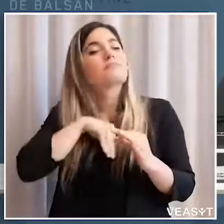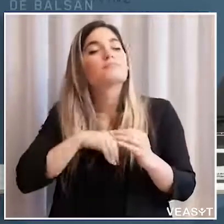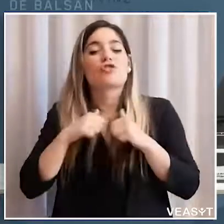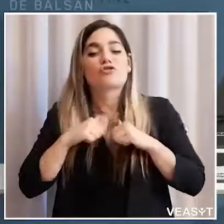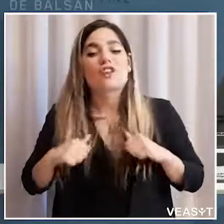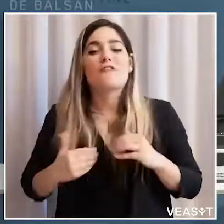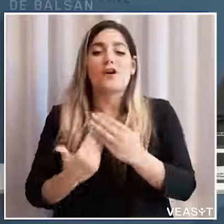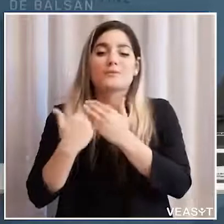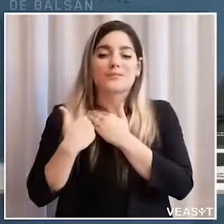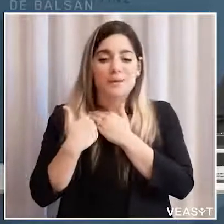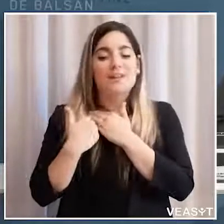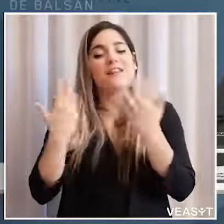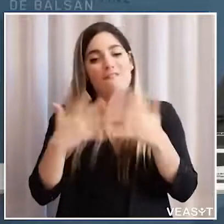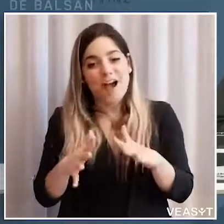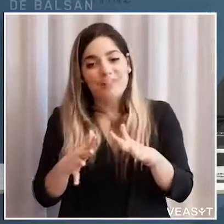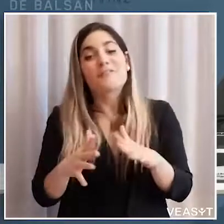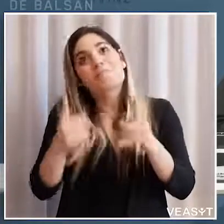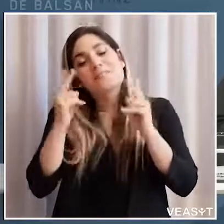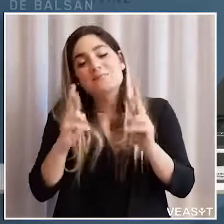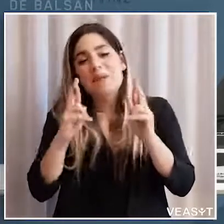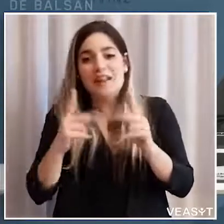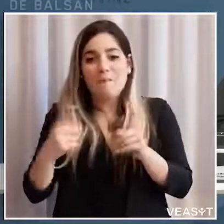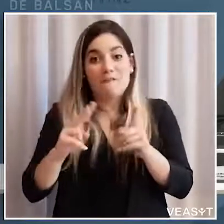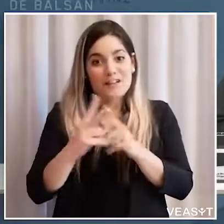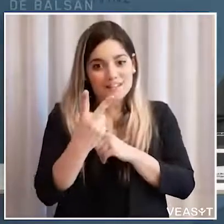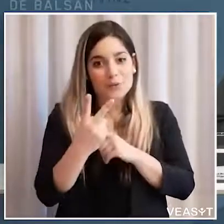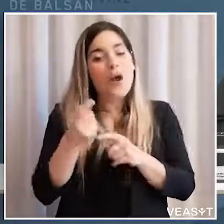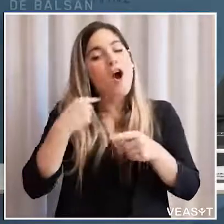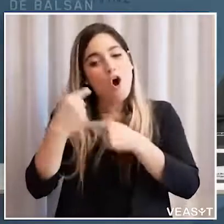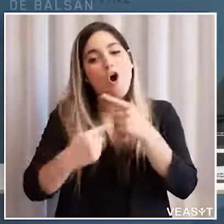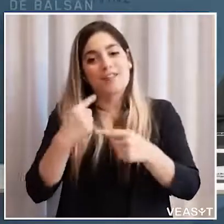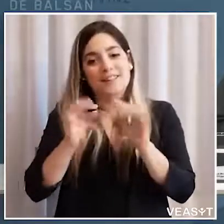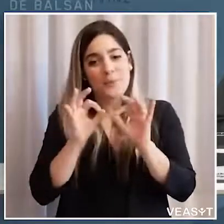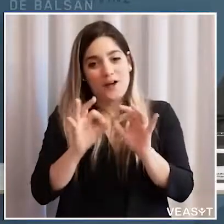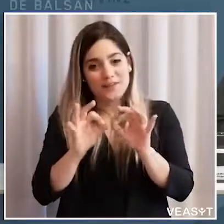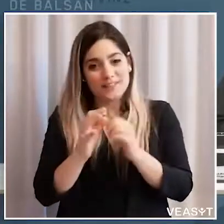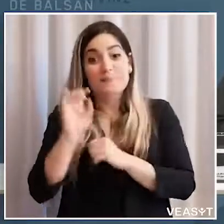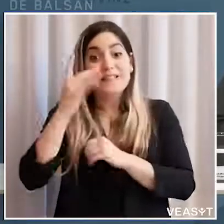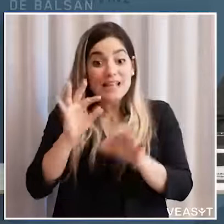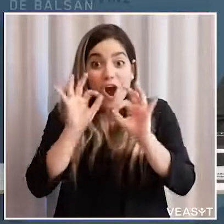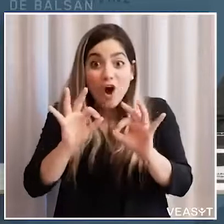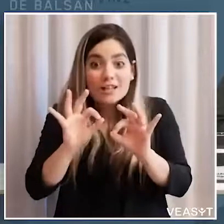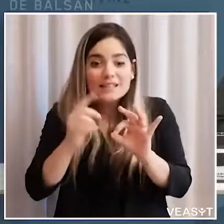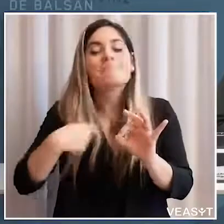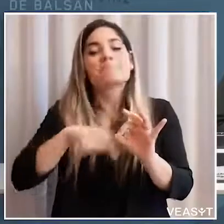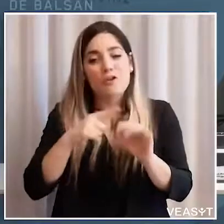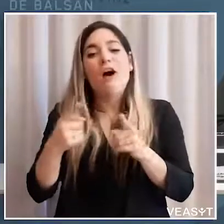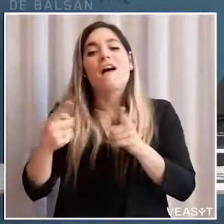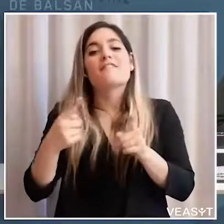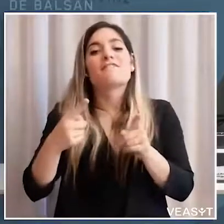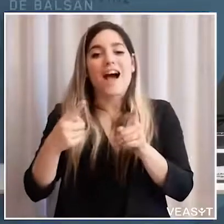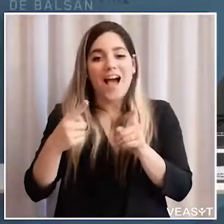senza civico grande senso di responsabilità e speriamo che così sia anche per la fase due e così se è così